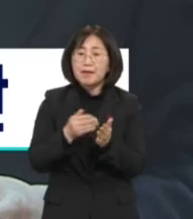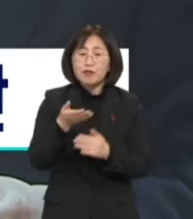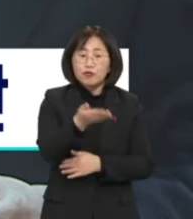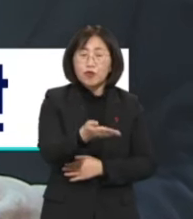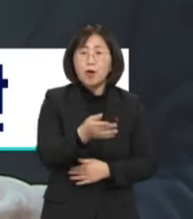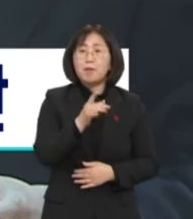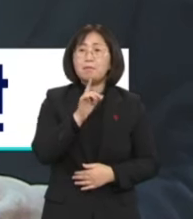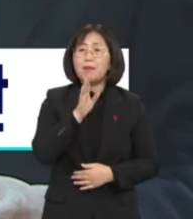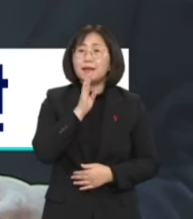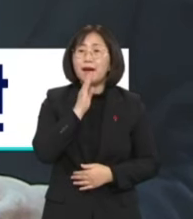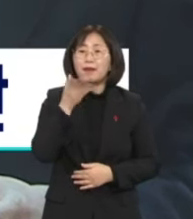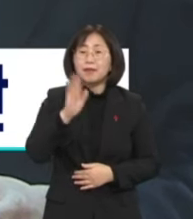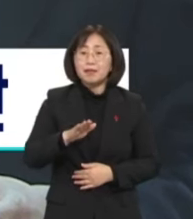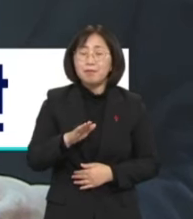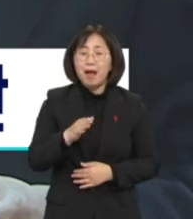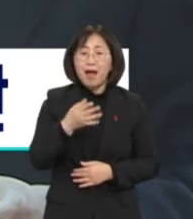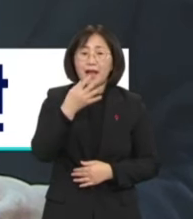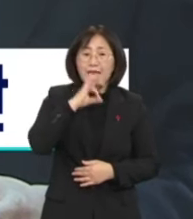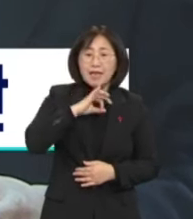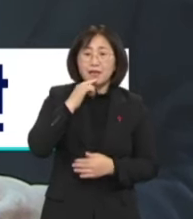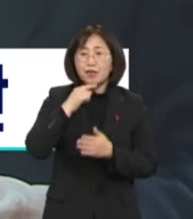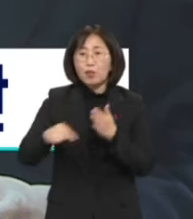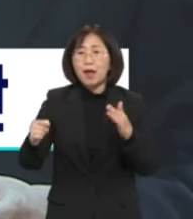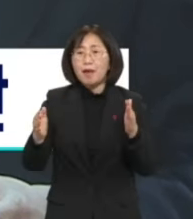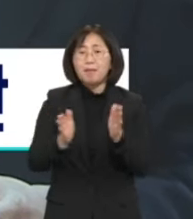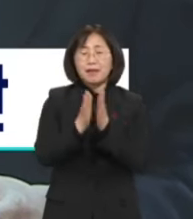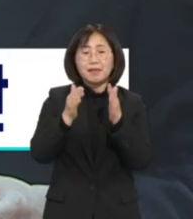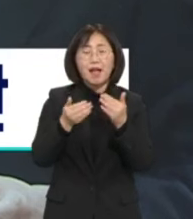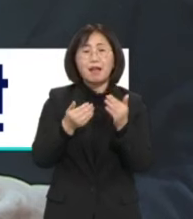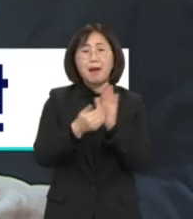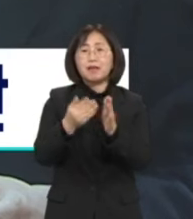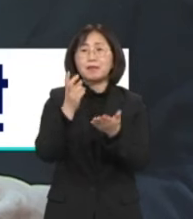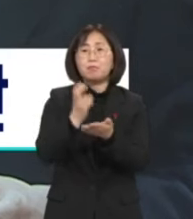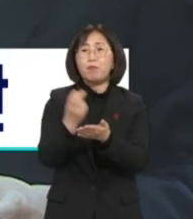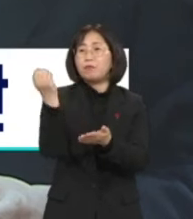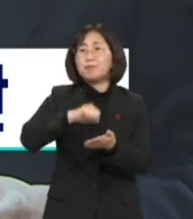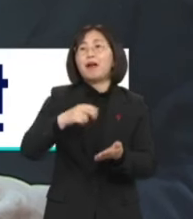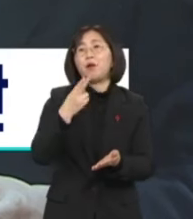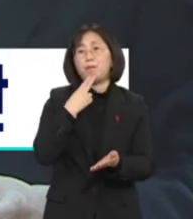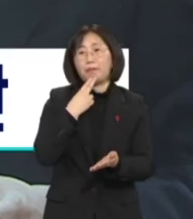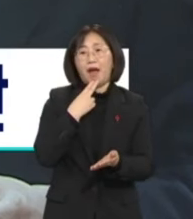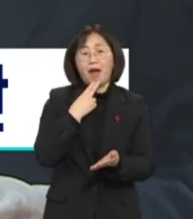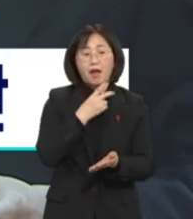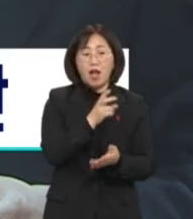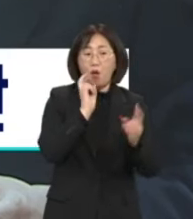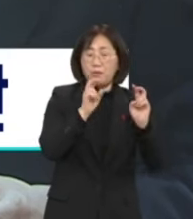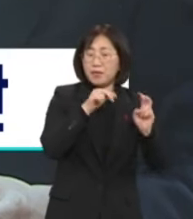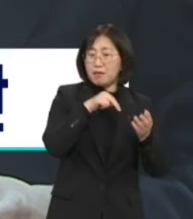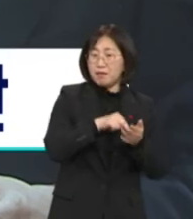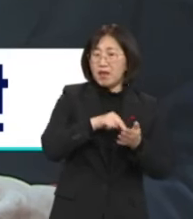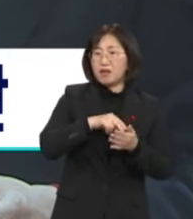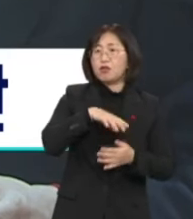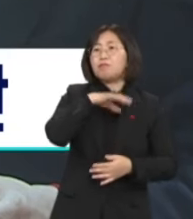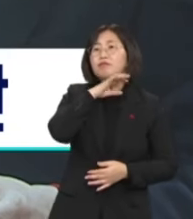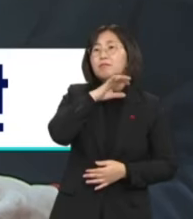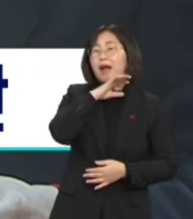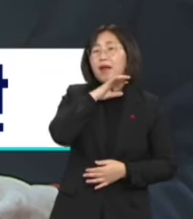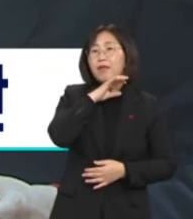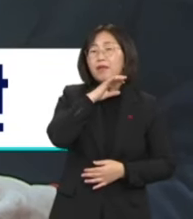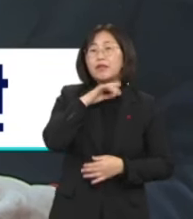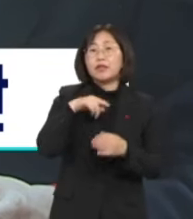아니라는 판단을 내렸는데요. 업계에선 모순이라며 반발하고 있습니다. 어떤 이유 때문인지 이수복 기자가